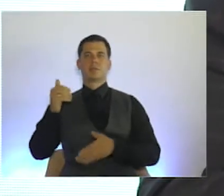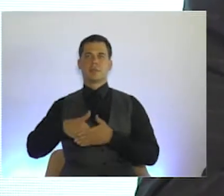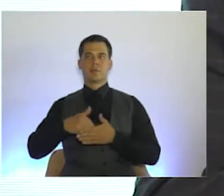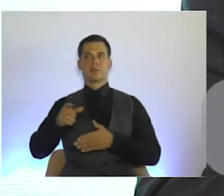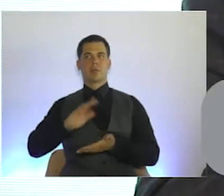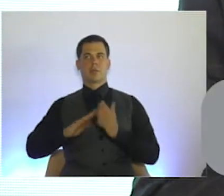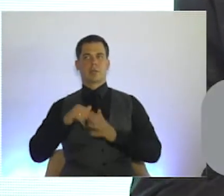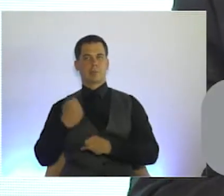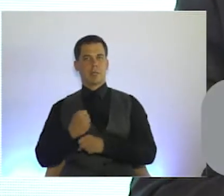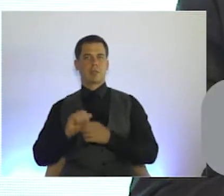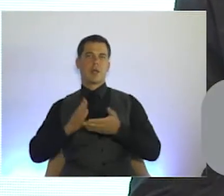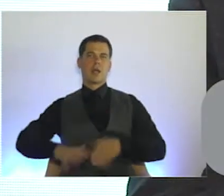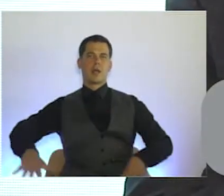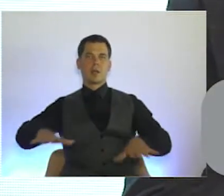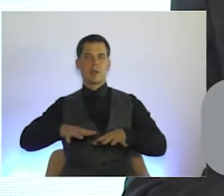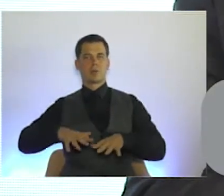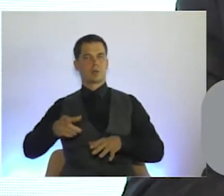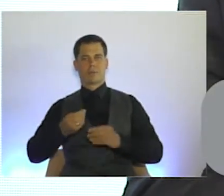pracy, czy lokalnym, czy regionalnym, jest wiele.